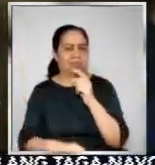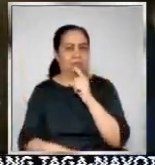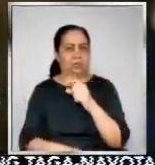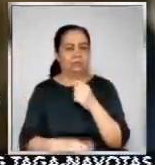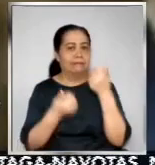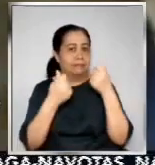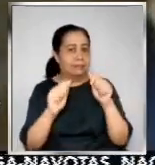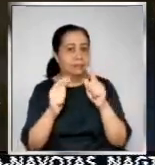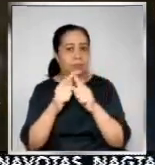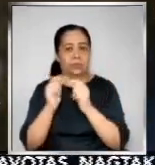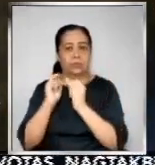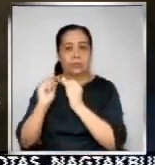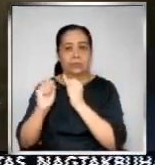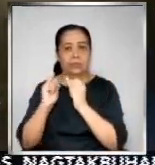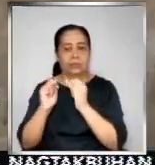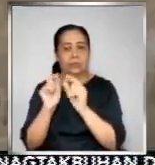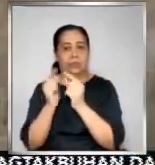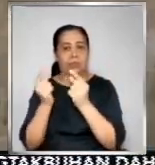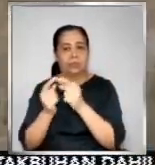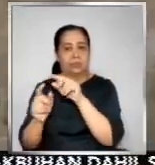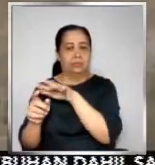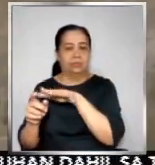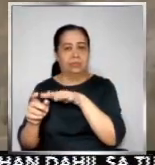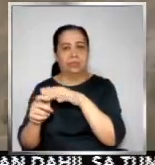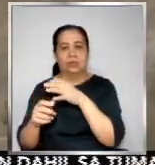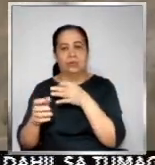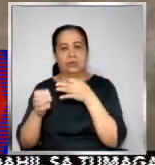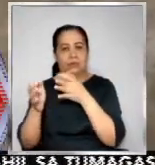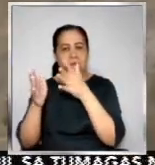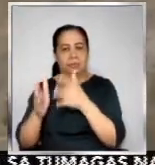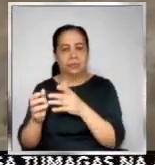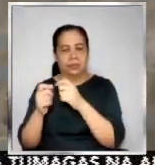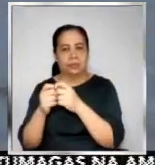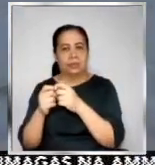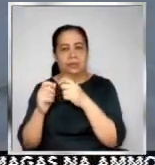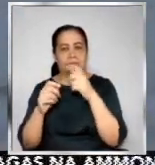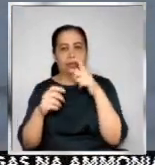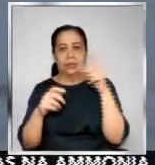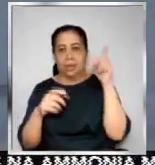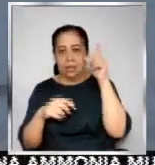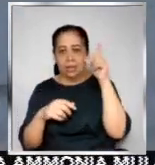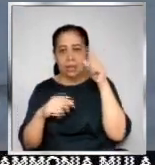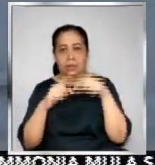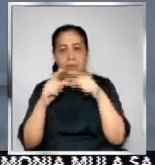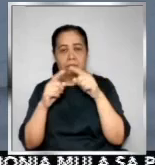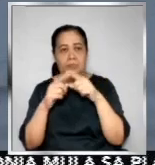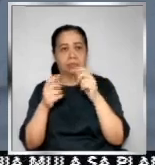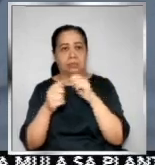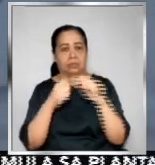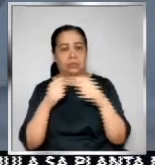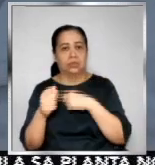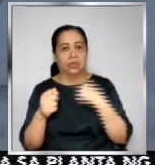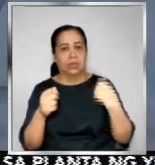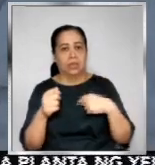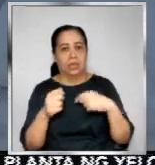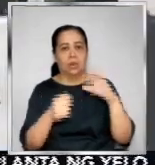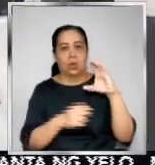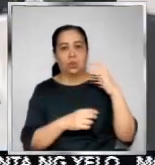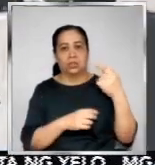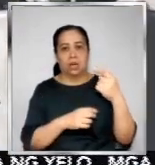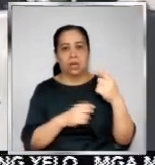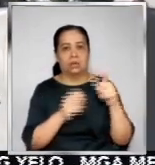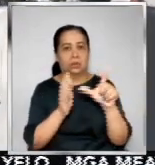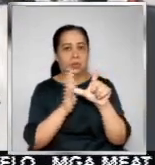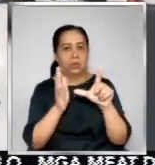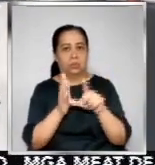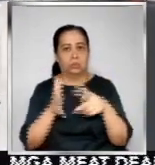makuha ang panig ng mangingisdang si Larry. Lumabas sa video nung ipasa ng China ang kanilang Coast Guard law na nagpapahintulot sa kanilang